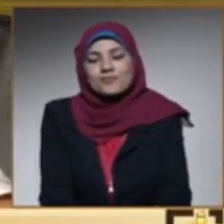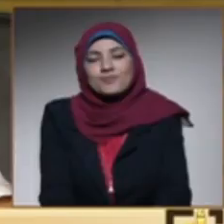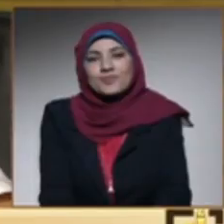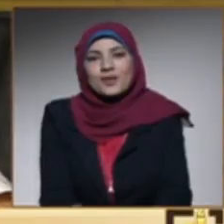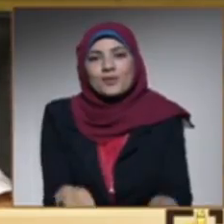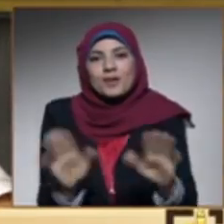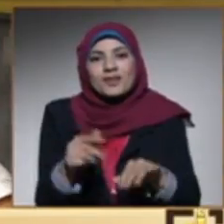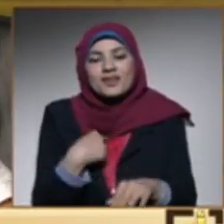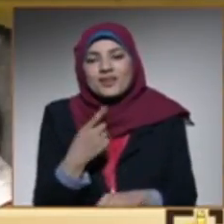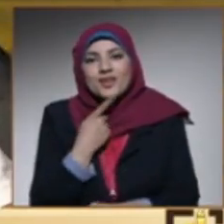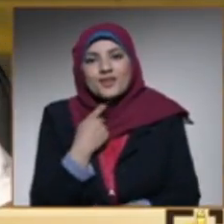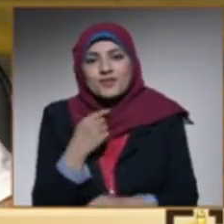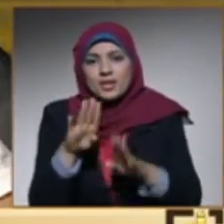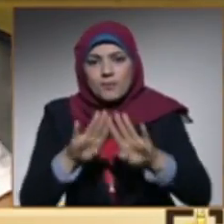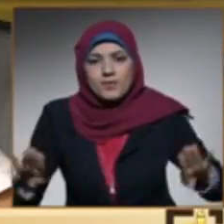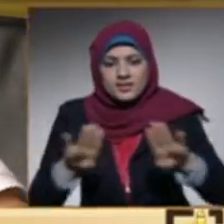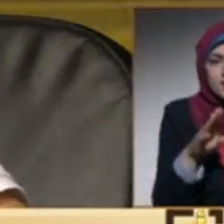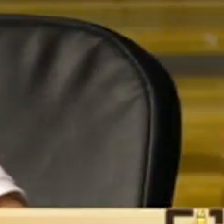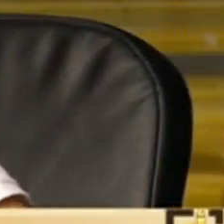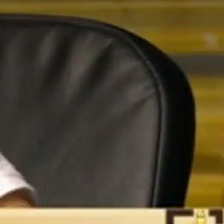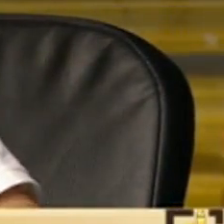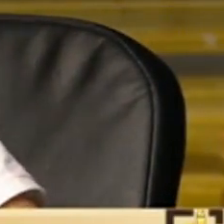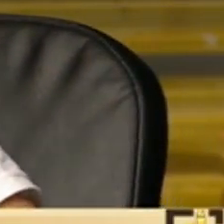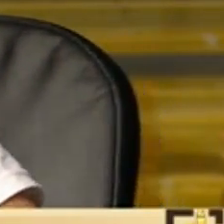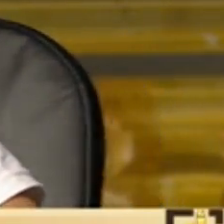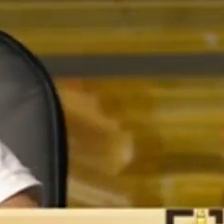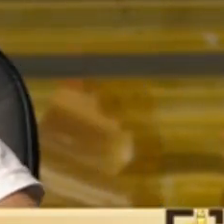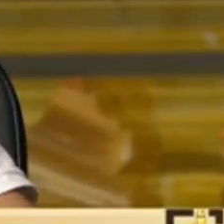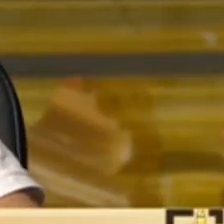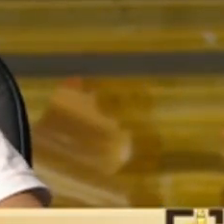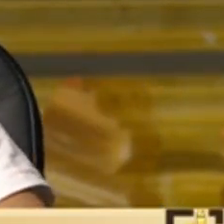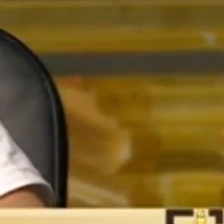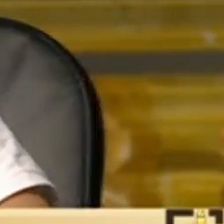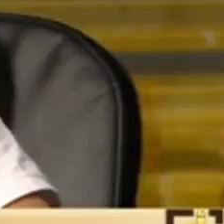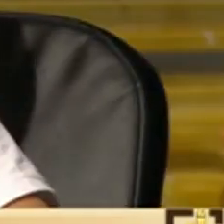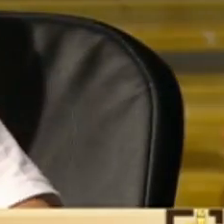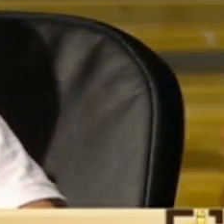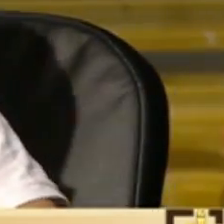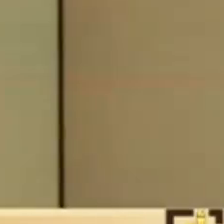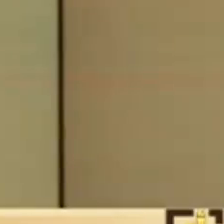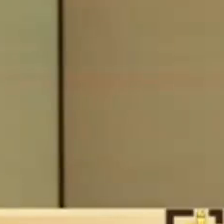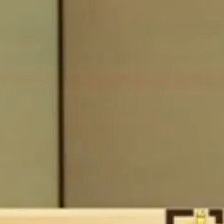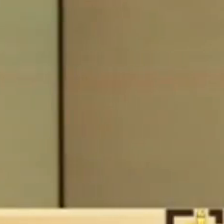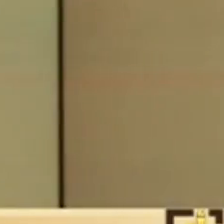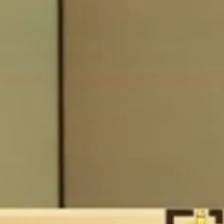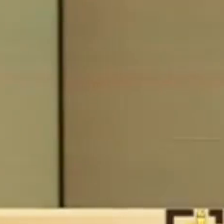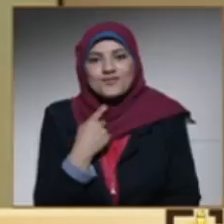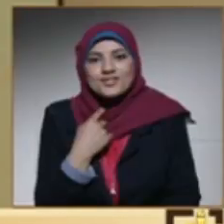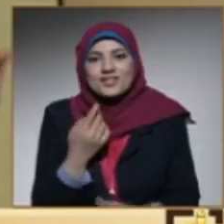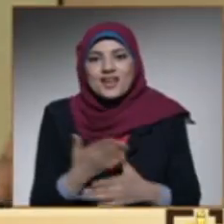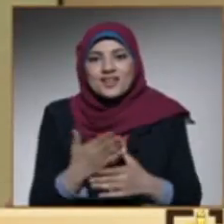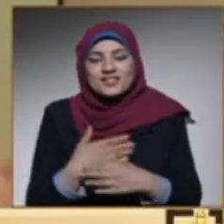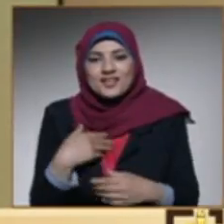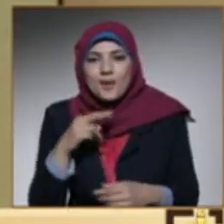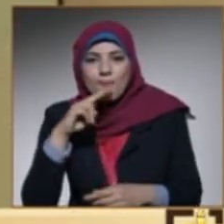كمان انا نفسي مسرح كتير يبقى بلغه الاشاره عشان خاطر راح اتفرج بس. وانا نفسي انه يعني عشان انا ما